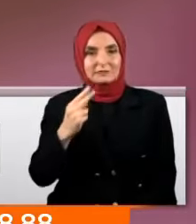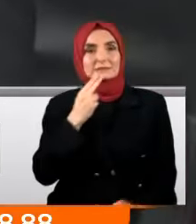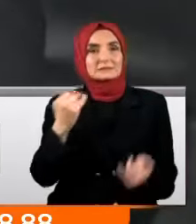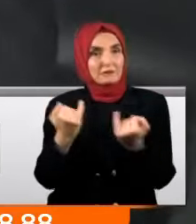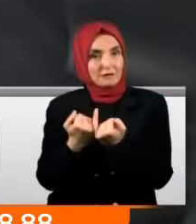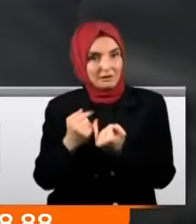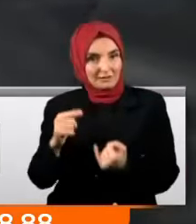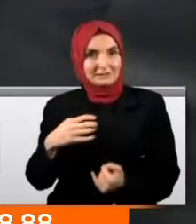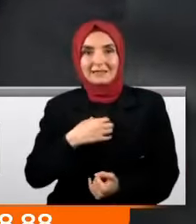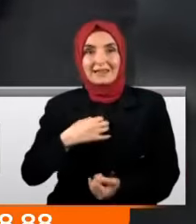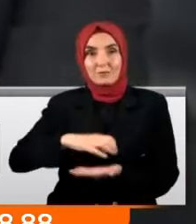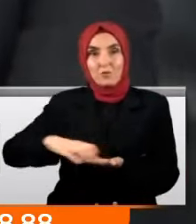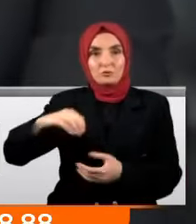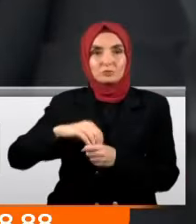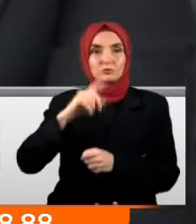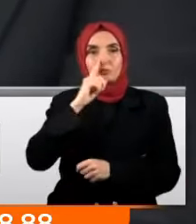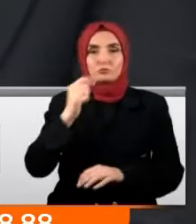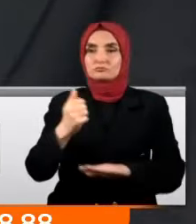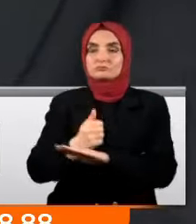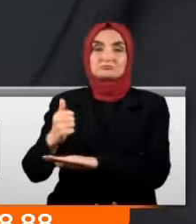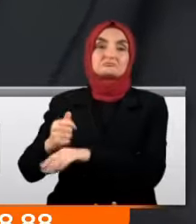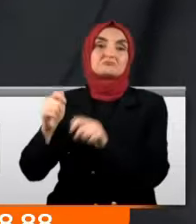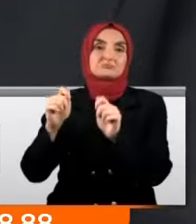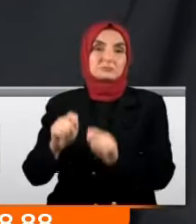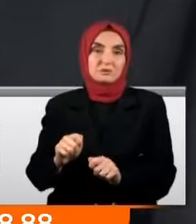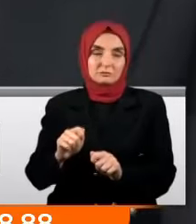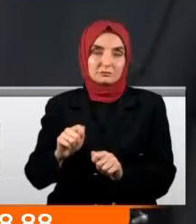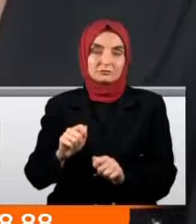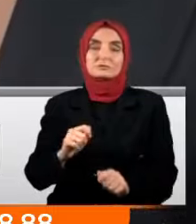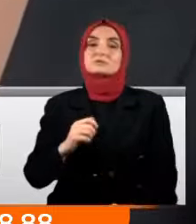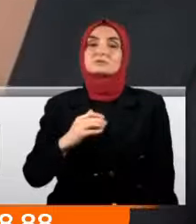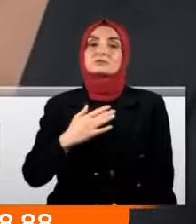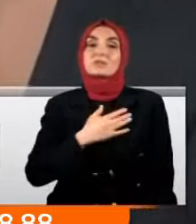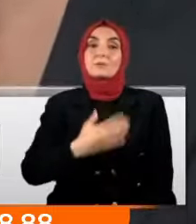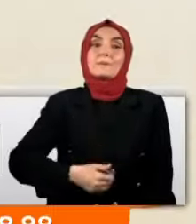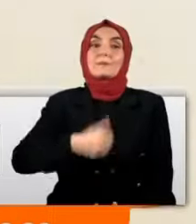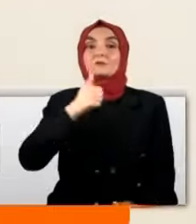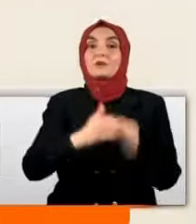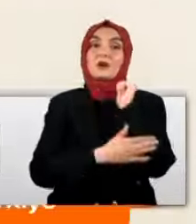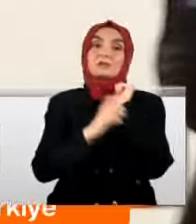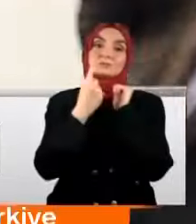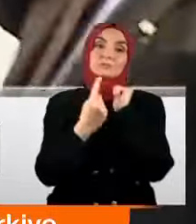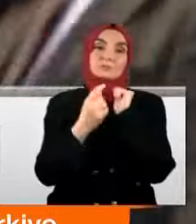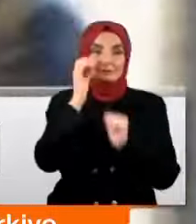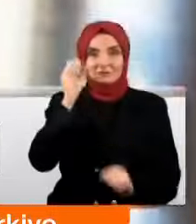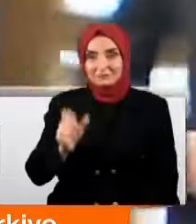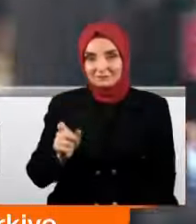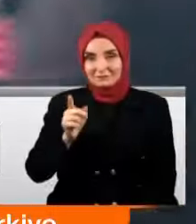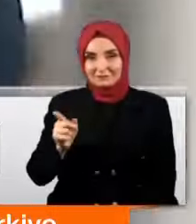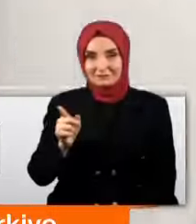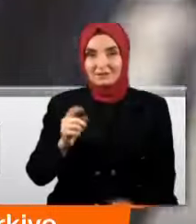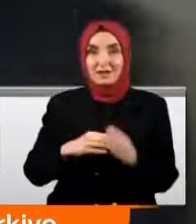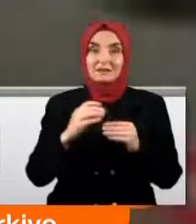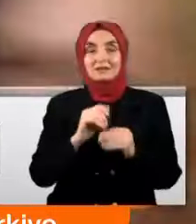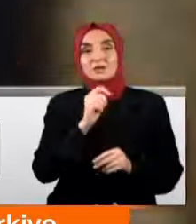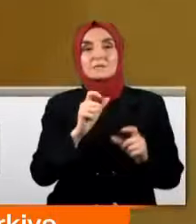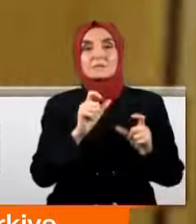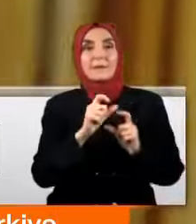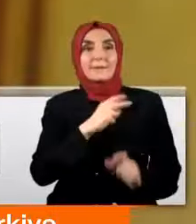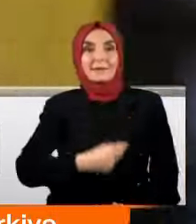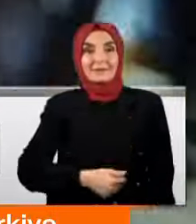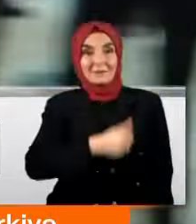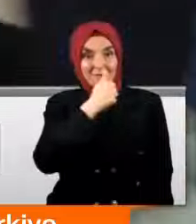öğrenildi. CHP Genel Başkan Yardımcısı Burhanettin Bulut'un danışmanı İrfan Doğan da Seyhan Belediye Başkanı Oya Tekin'in özel